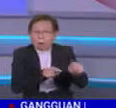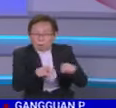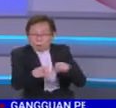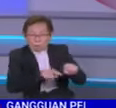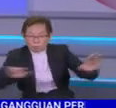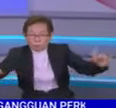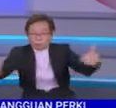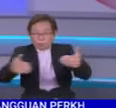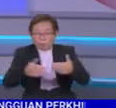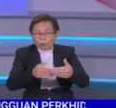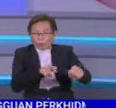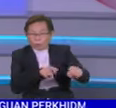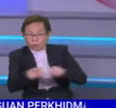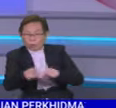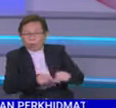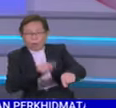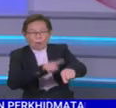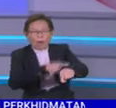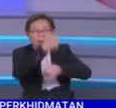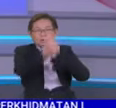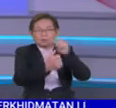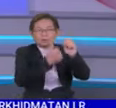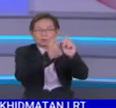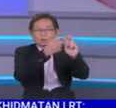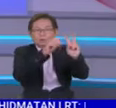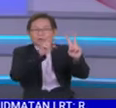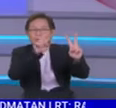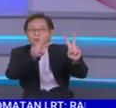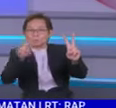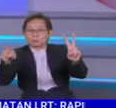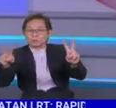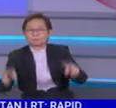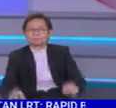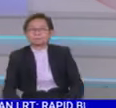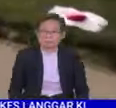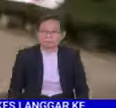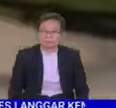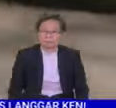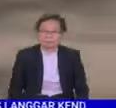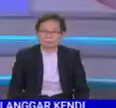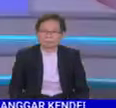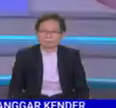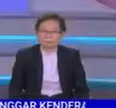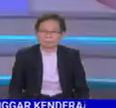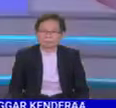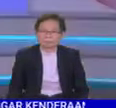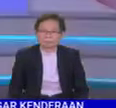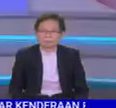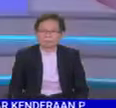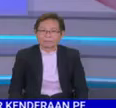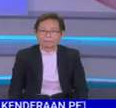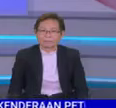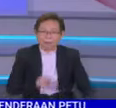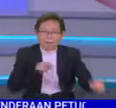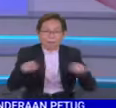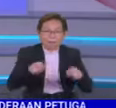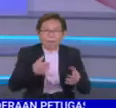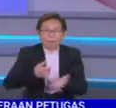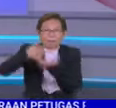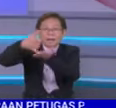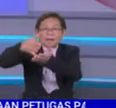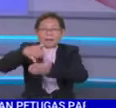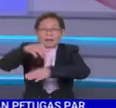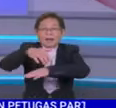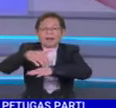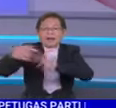perlumbaan penutup bagi saingan musim 2022. Aksi Piala Liga